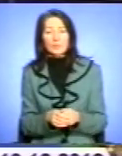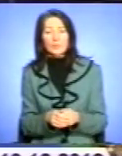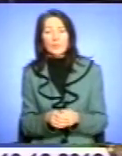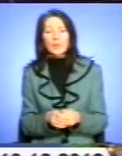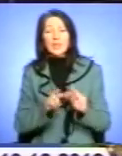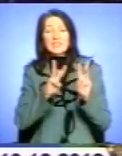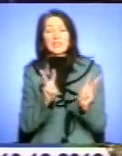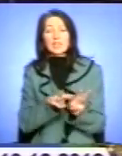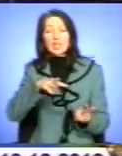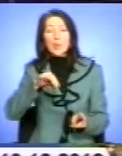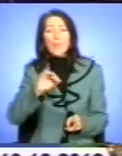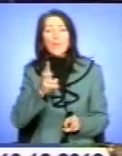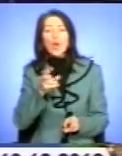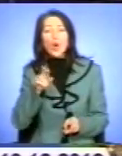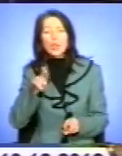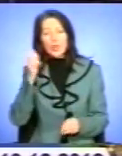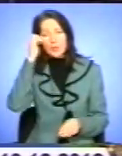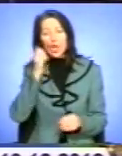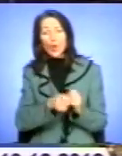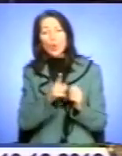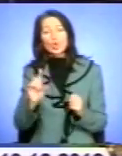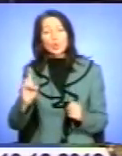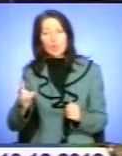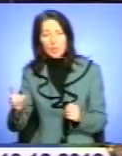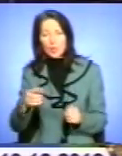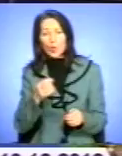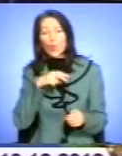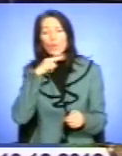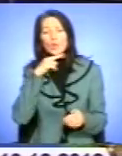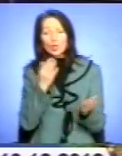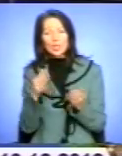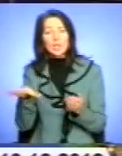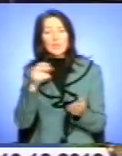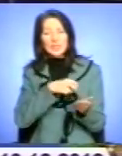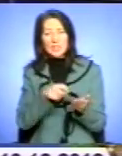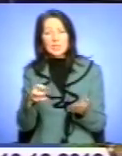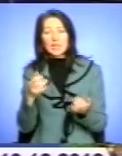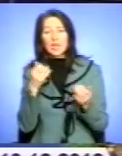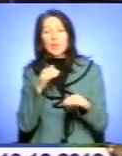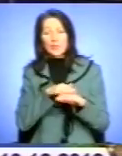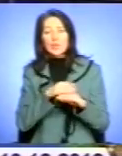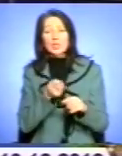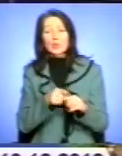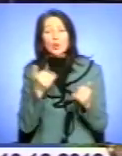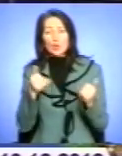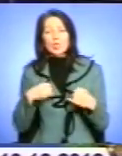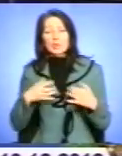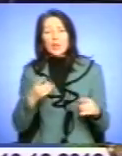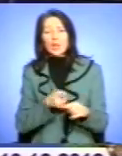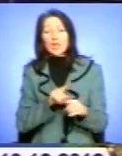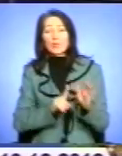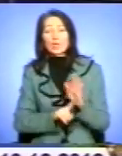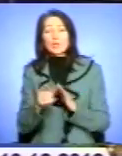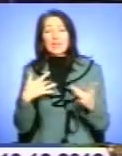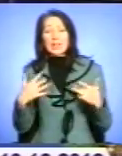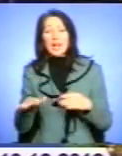Святий Миколай пам'ятає про кожну дитину і уважно читає усі листи. Підтвердженням цього стало сьогоднішнє свято, яке стартувало на театральному майдані